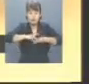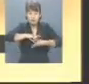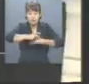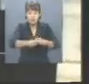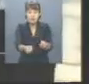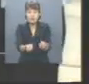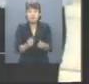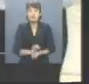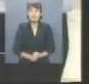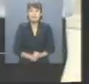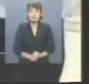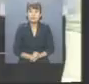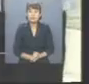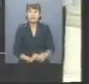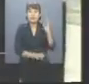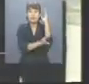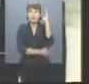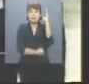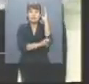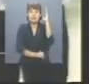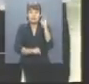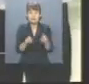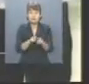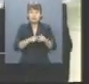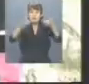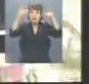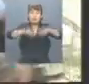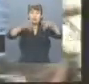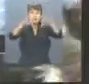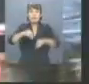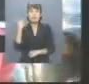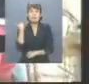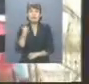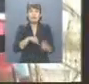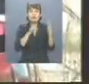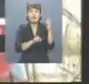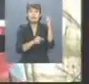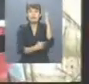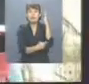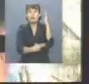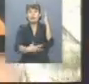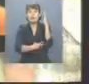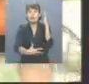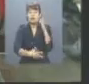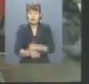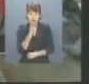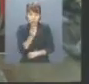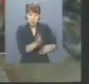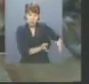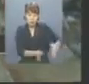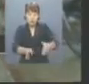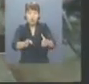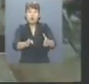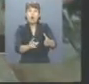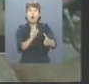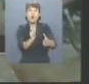ส่วนที่จังหวัดสงขลานะคะก็มีฝนตกต่อเนื่องค่ะทำให้ชาวอำเภอหาดใหญ่เฝ้าดูระดับน้ำในคลองอู่ตะเภาเพราะกังว